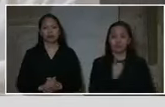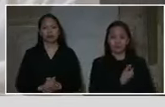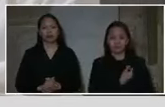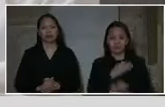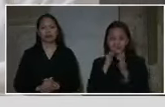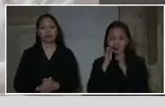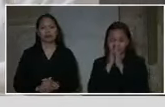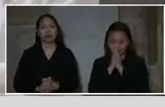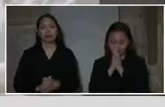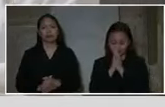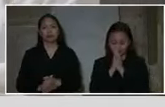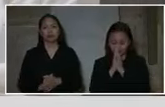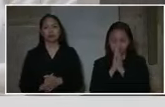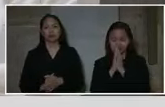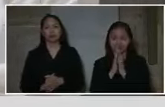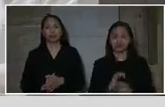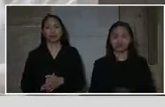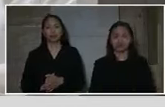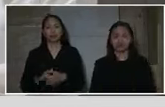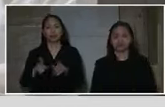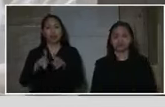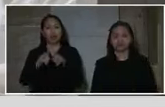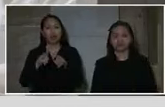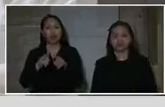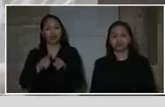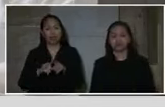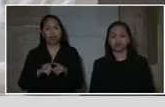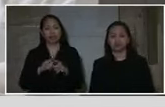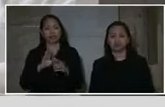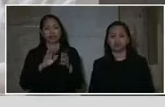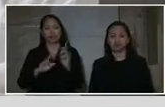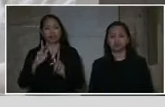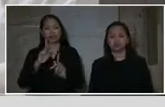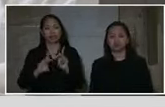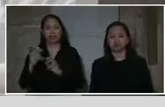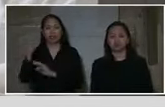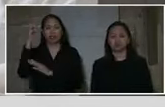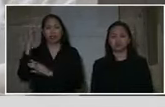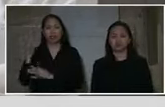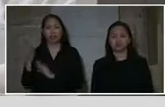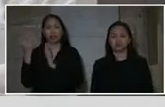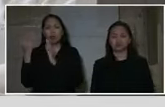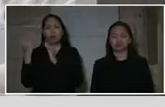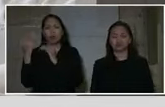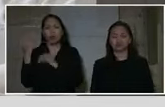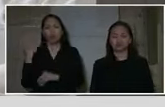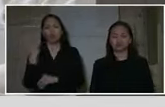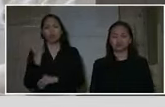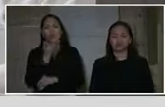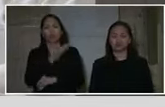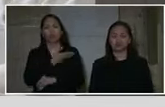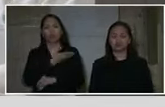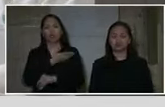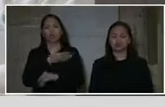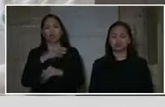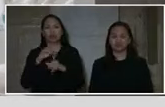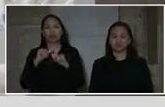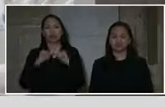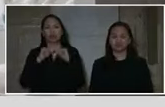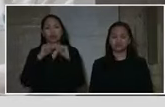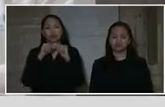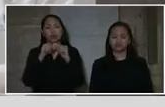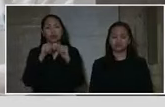panalangin. Bilang bayan ng Diyos, tayo naway sumulong sa ating paglalakbay